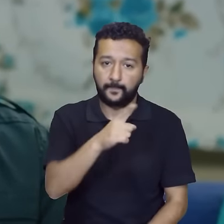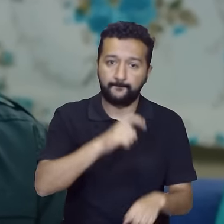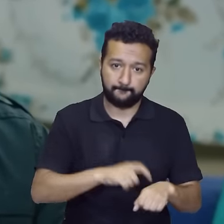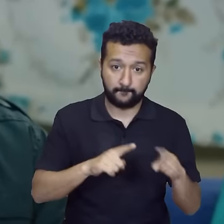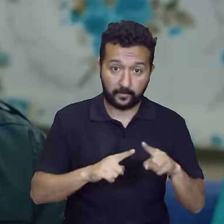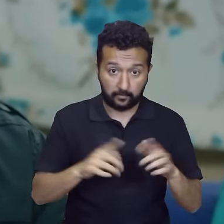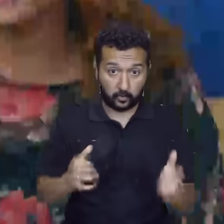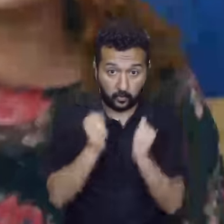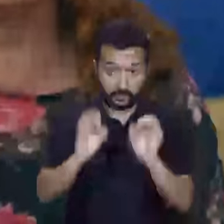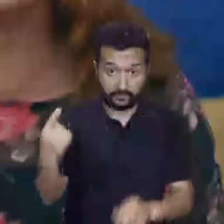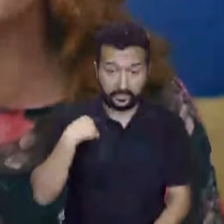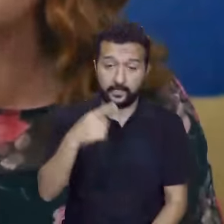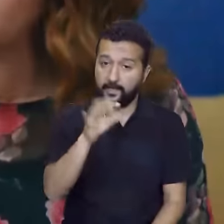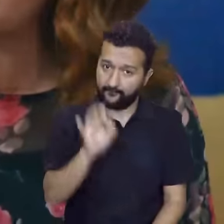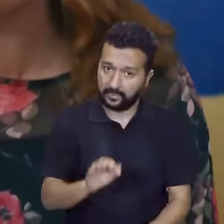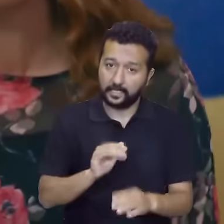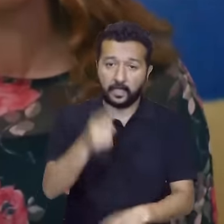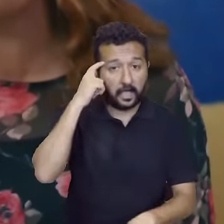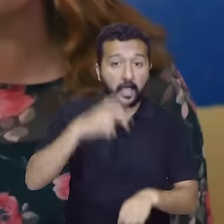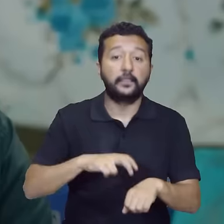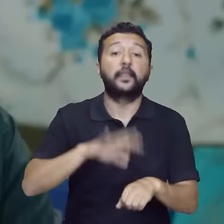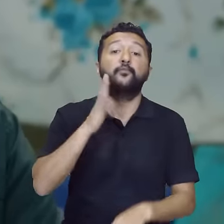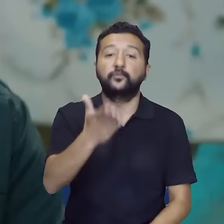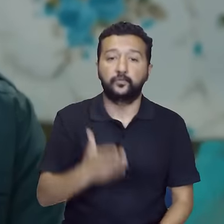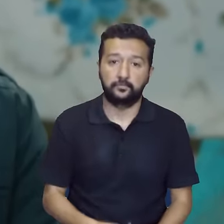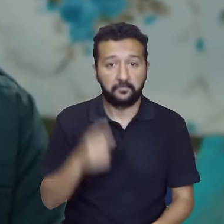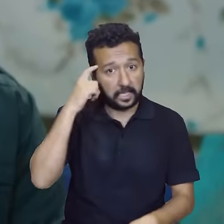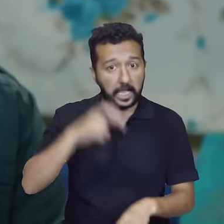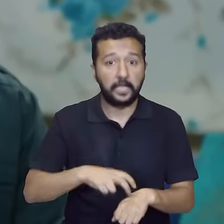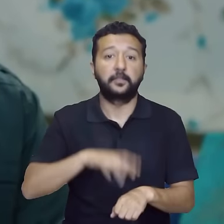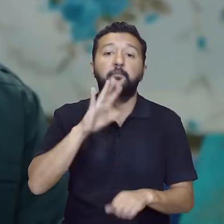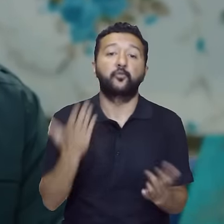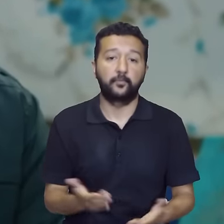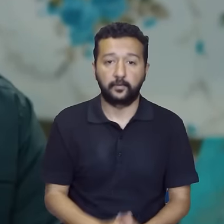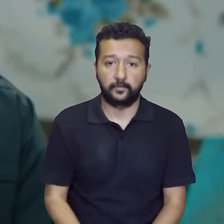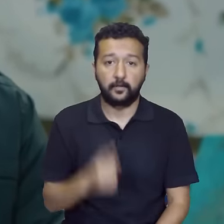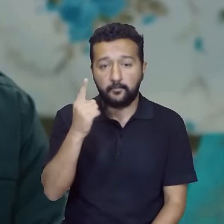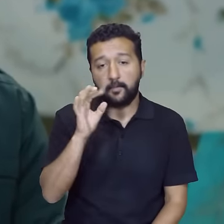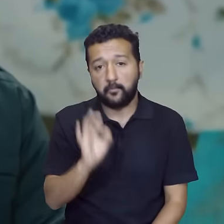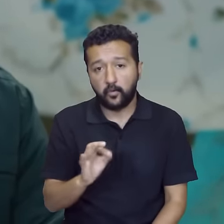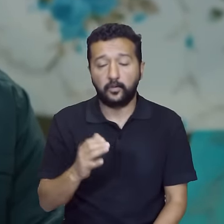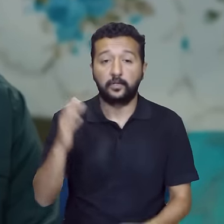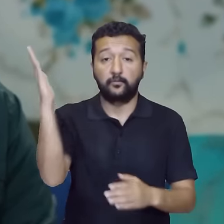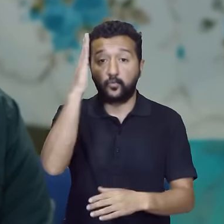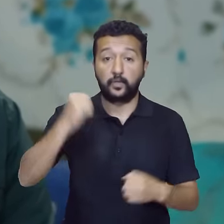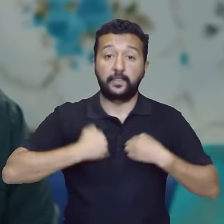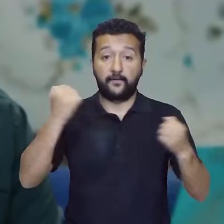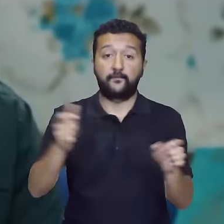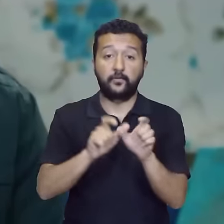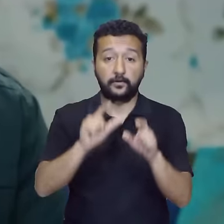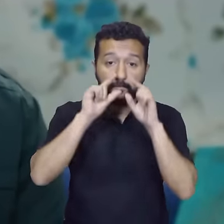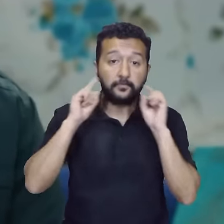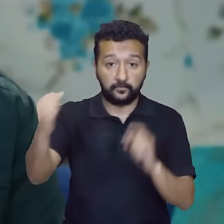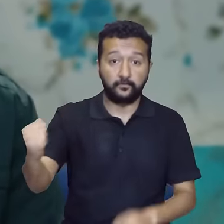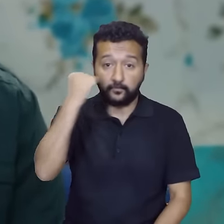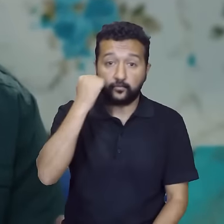zaman Tarık mı kurtardı beni? Ay evet hayatım, hatırlamıyor musun? Hatırlamıyorum ya. Bir böyle iri yarı koruma geldi bıyıklı, bana